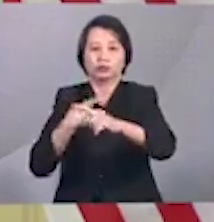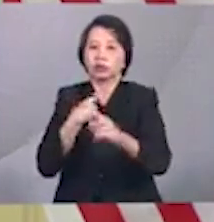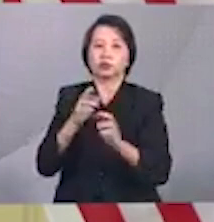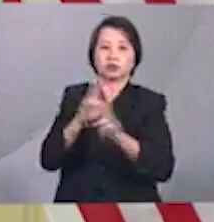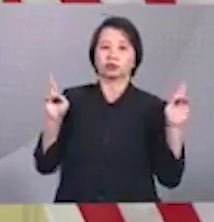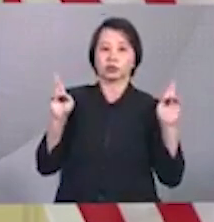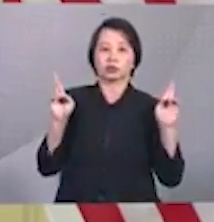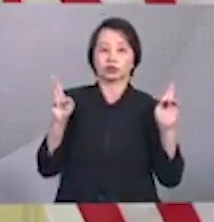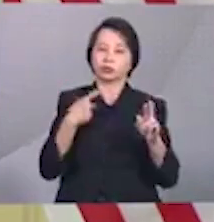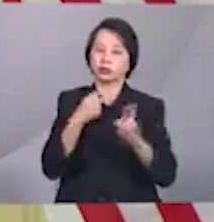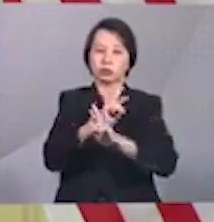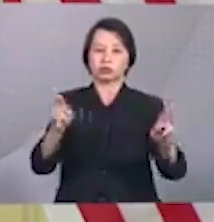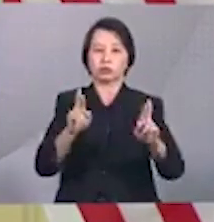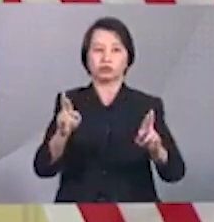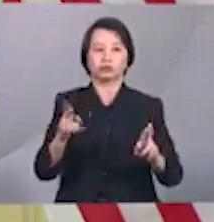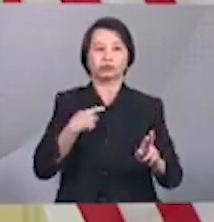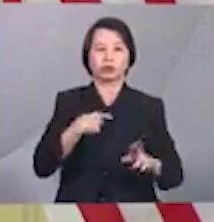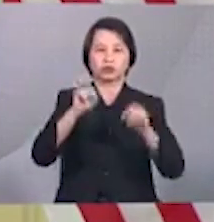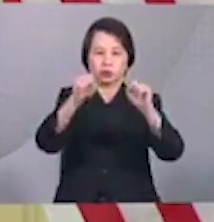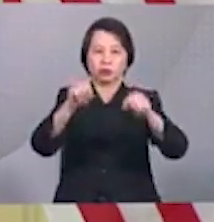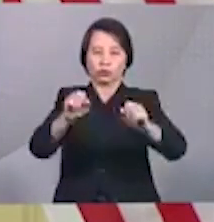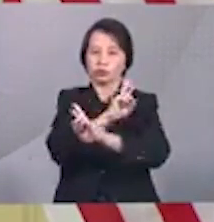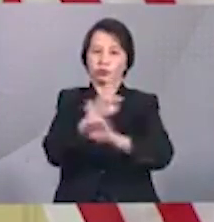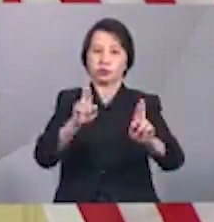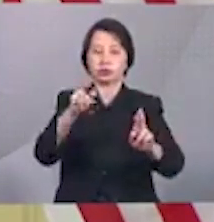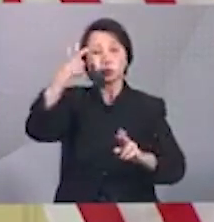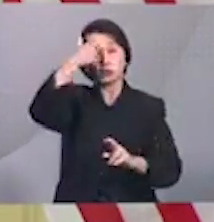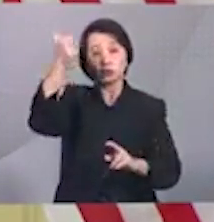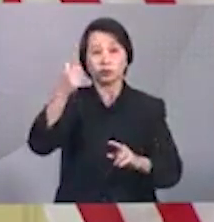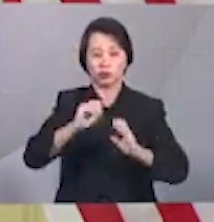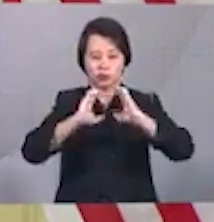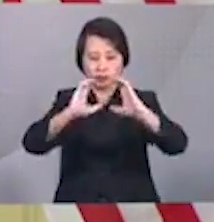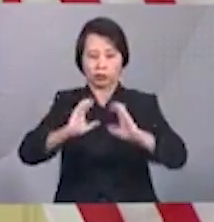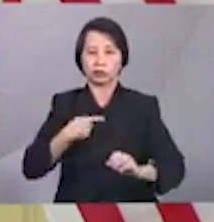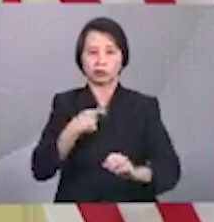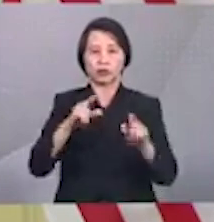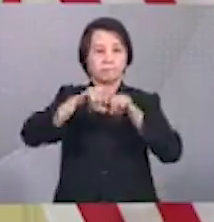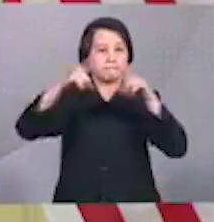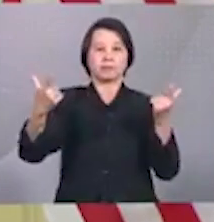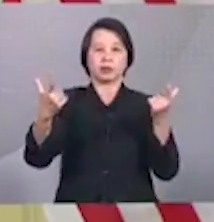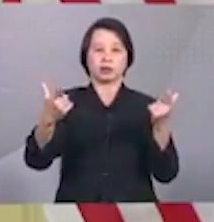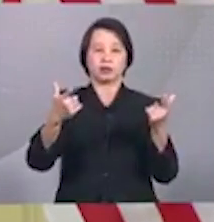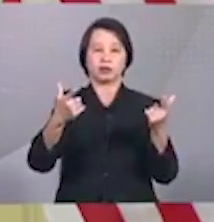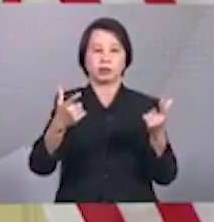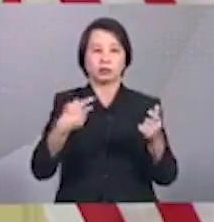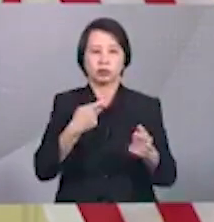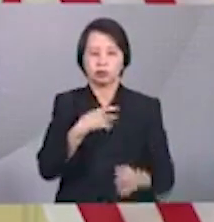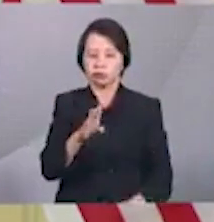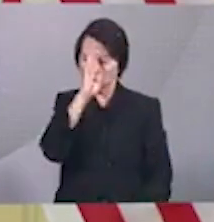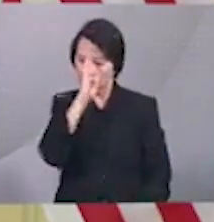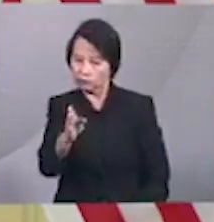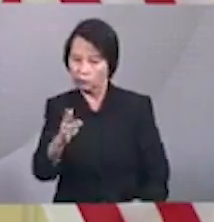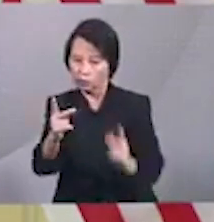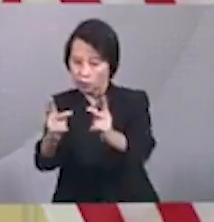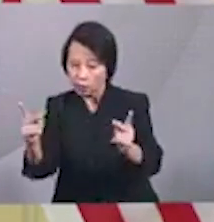bersedia. Kita bersedia, kita mampu untuk bersedia sebab pendekatan kita sudah pun berbeza, iaitu kita fokus